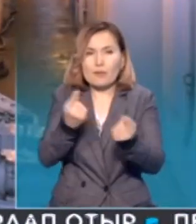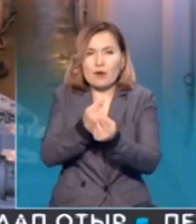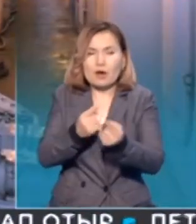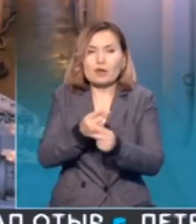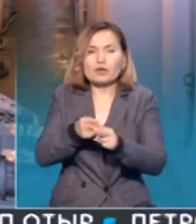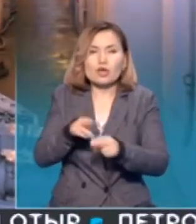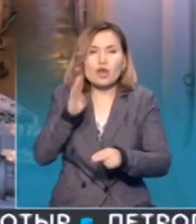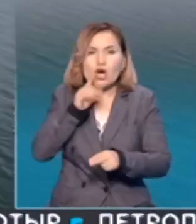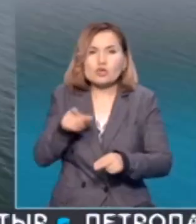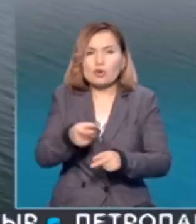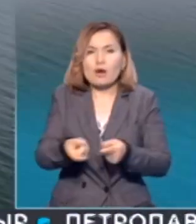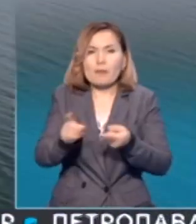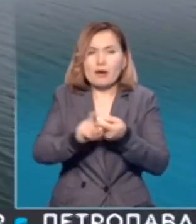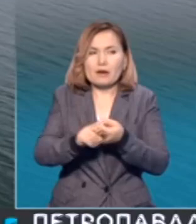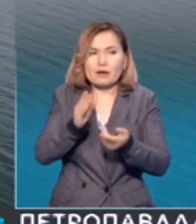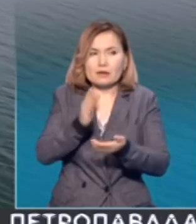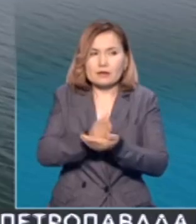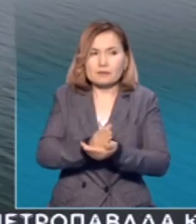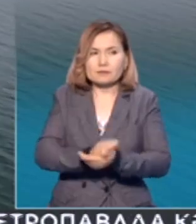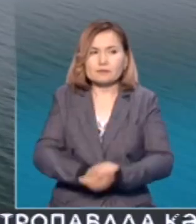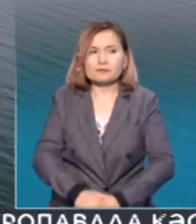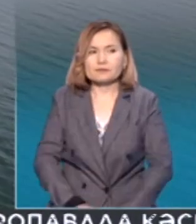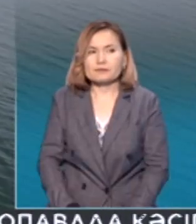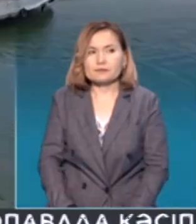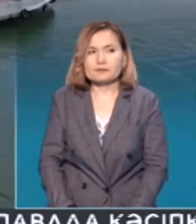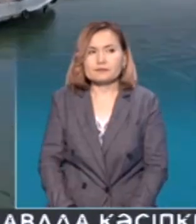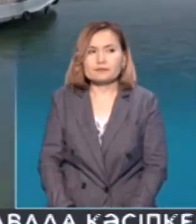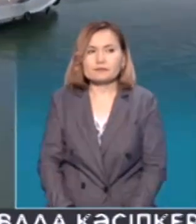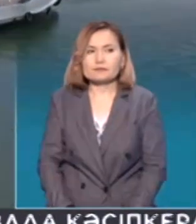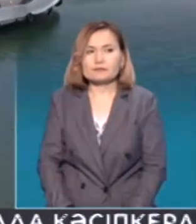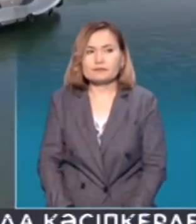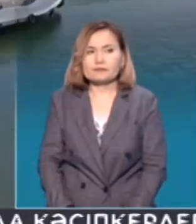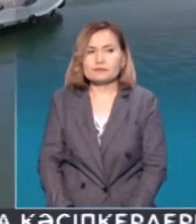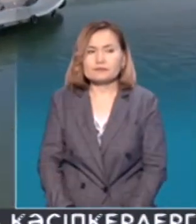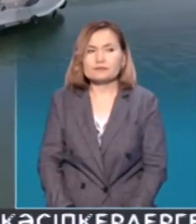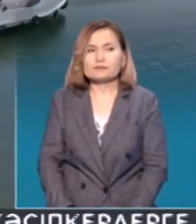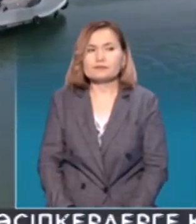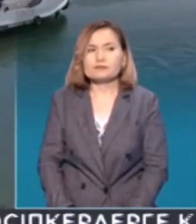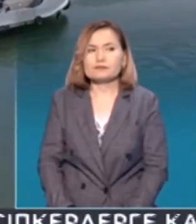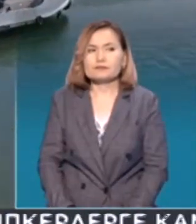бұқтырмамен тікелей байланысты. Олжас Керейхан, Ержан Жақып, Нұржан Қалекенов, Ұлттық арна, Шығыс Қазақстан.